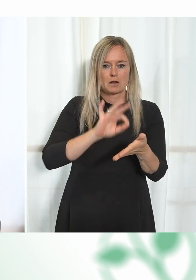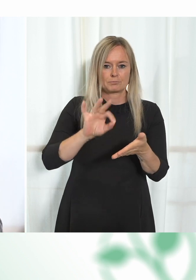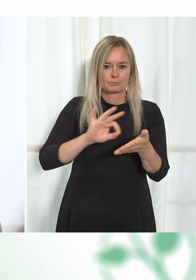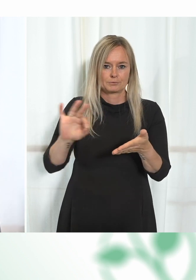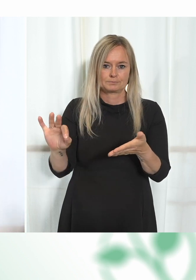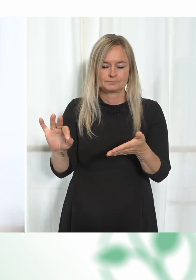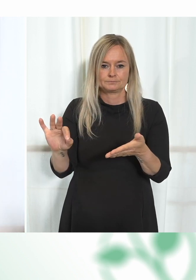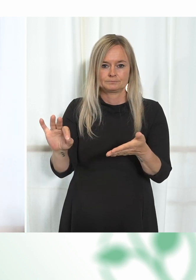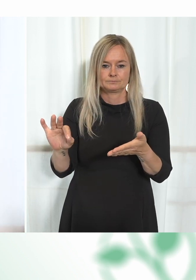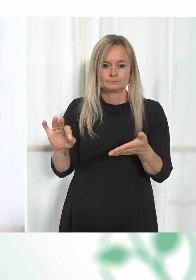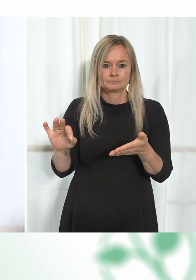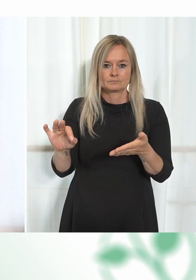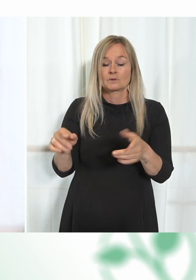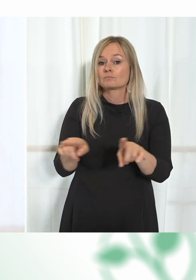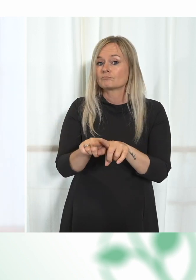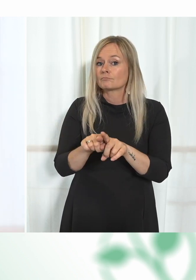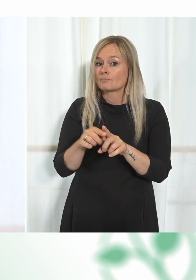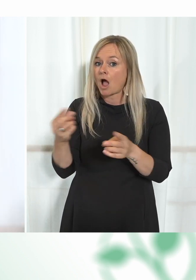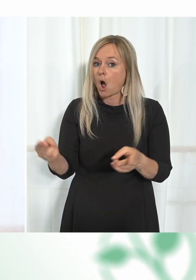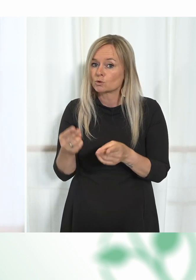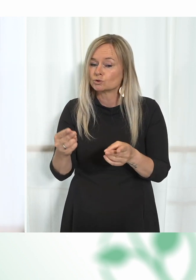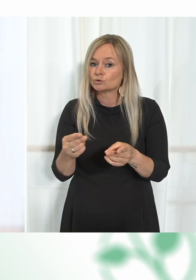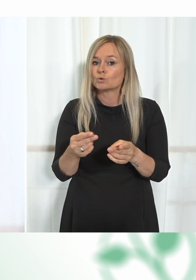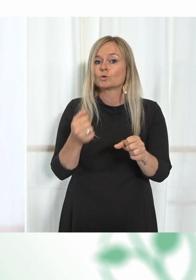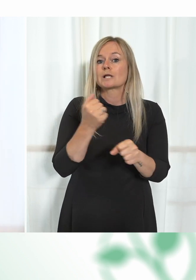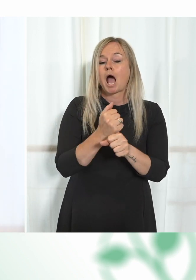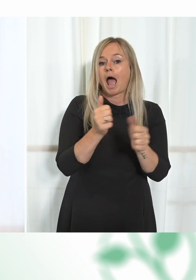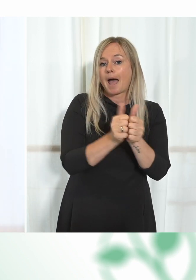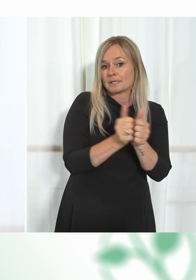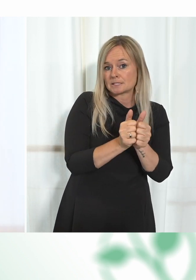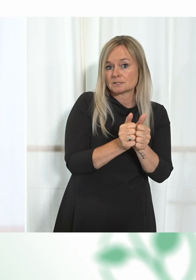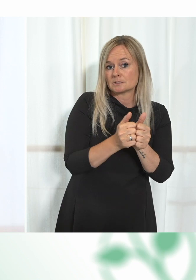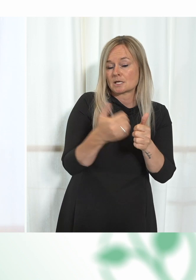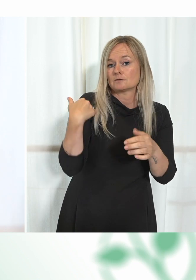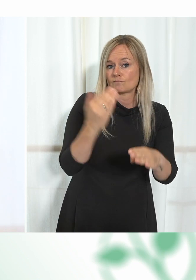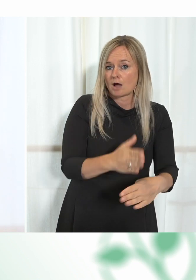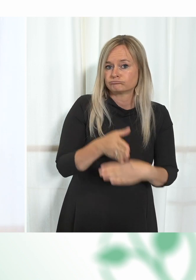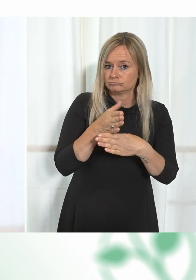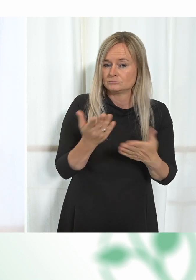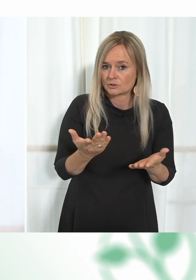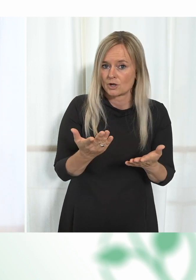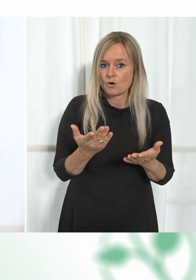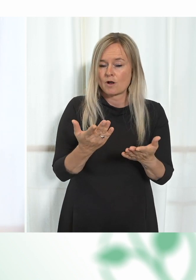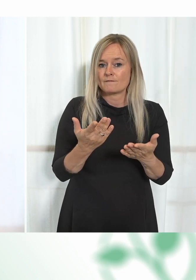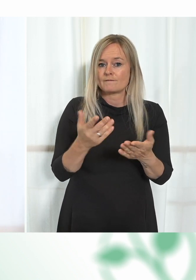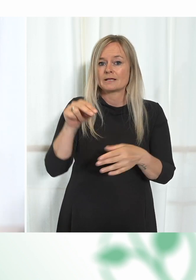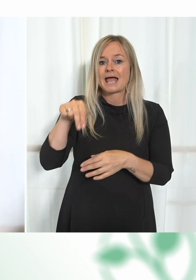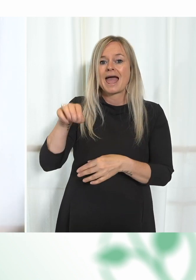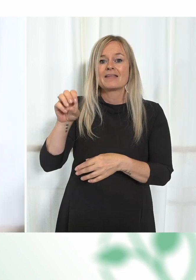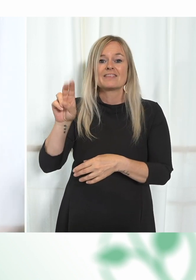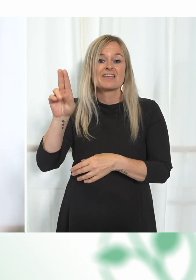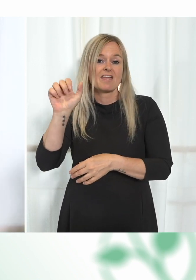haben wir noch geschafft? Arbeitsassistenz. Neber hat uns zum Beispiel bei den Bewerbungsgesprächen sehr gut